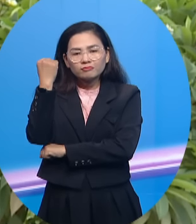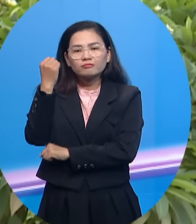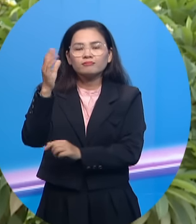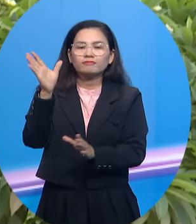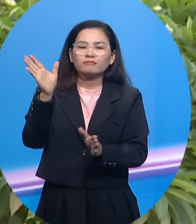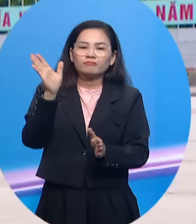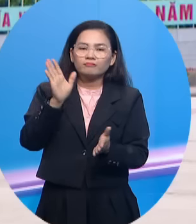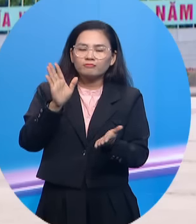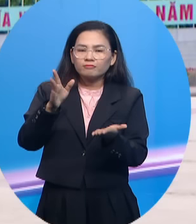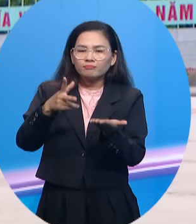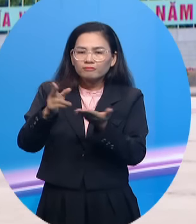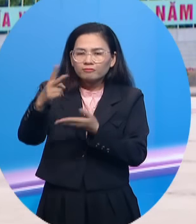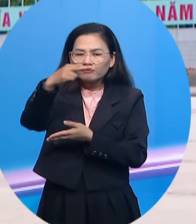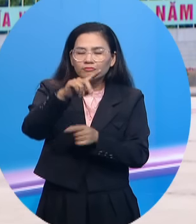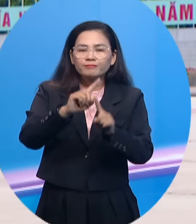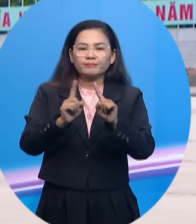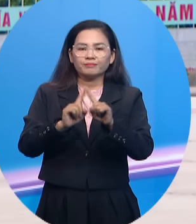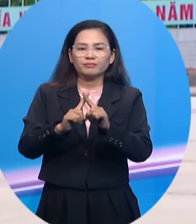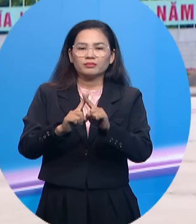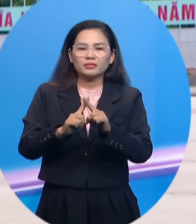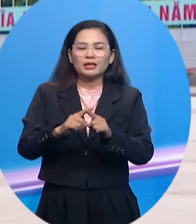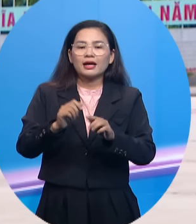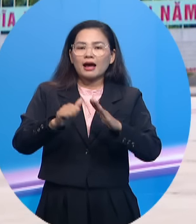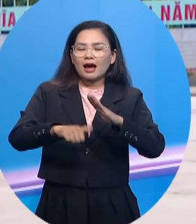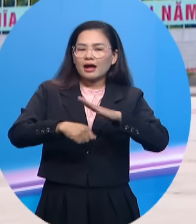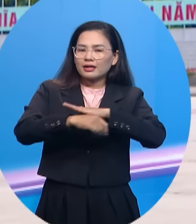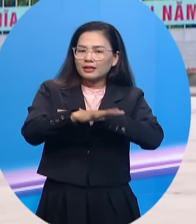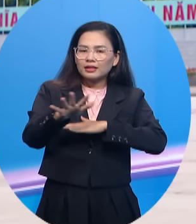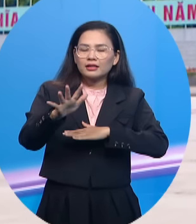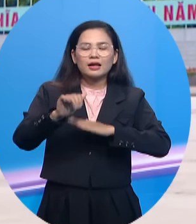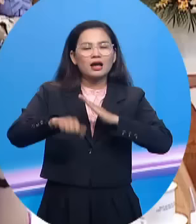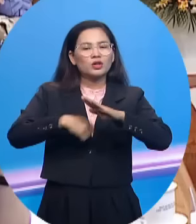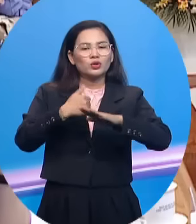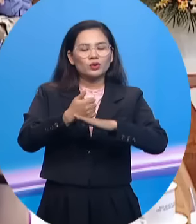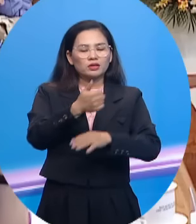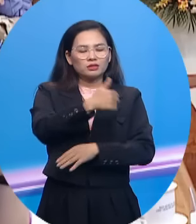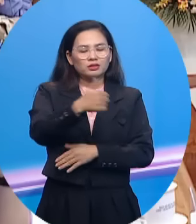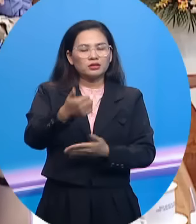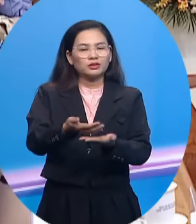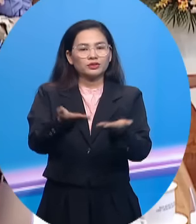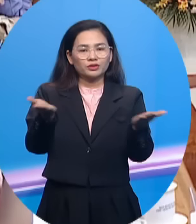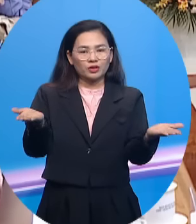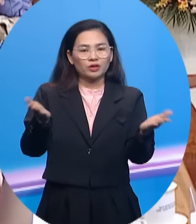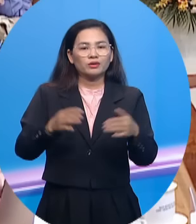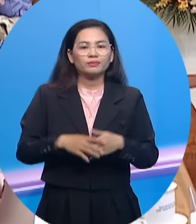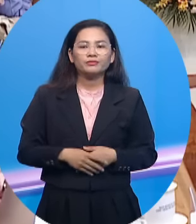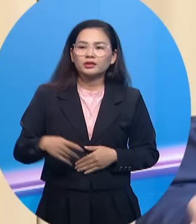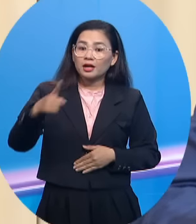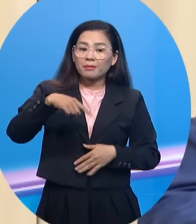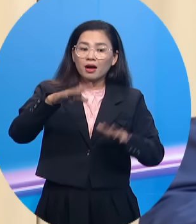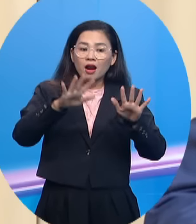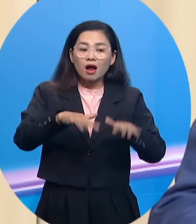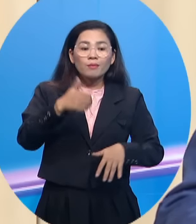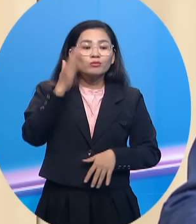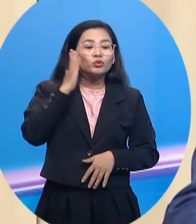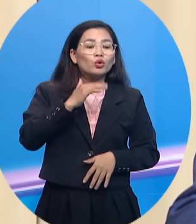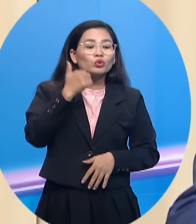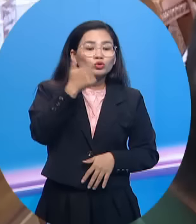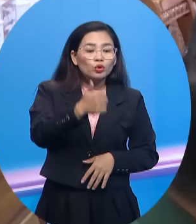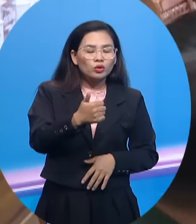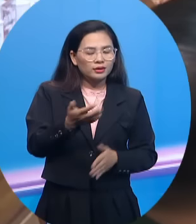trang, sạch đẹp, bảo đảm an ninh an toàn cho nhân dân. Chúng ta đã làm tốt rồi thì phải làm tốt hơn nữa.